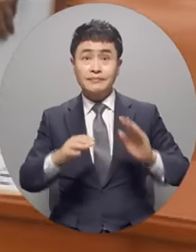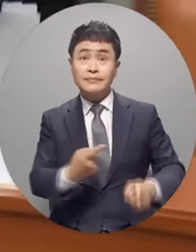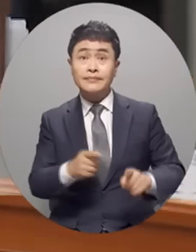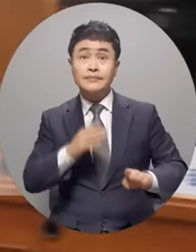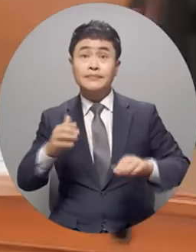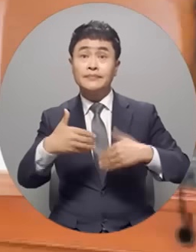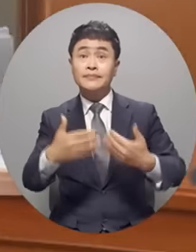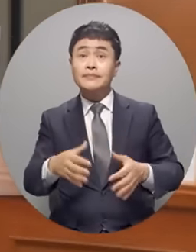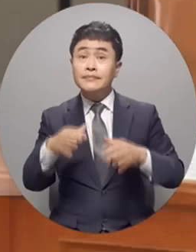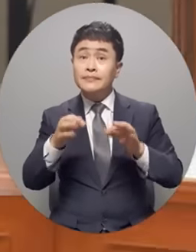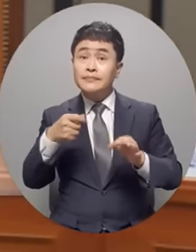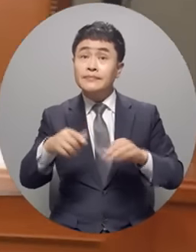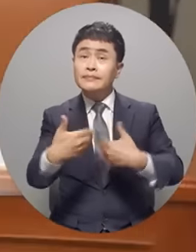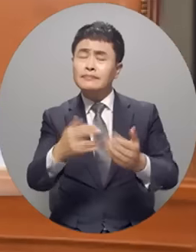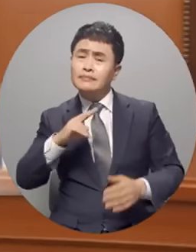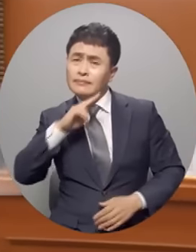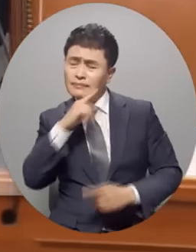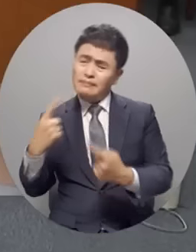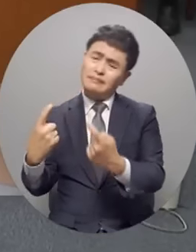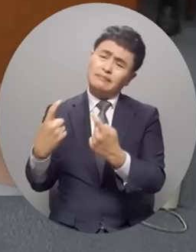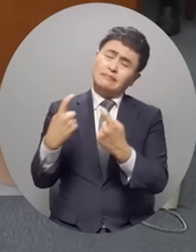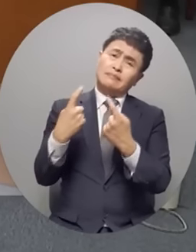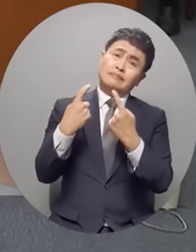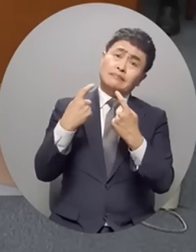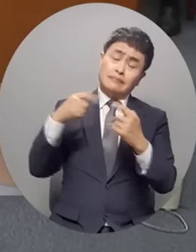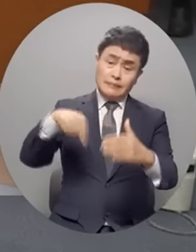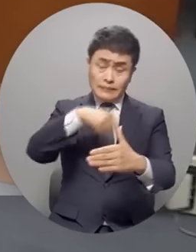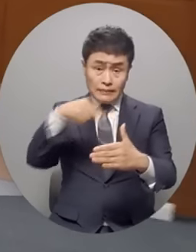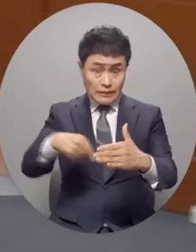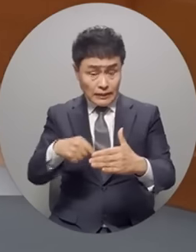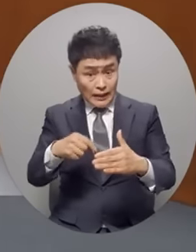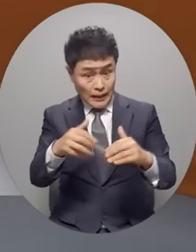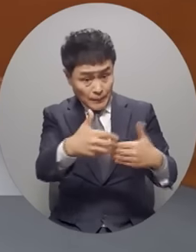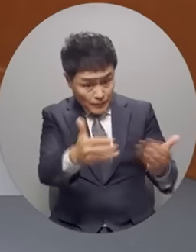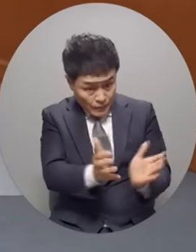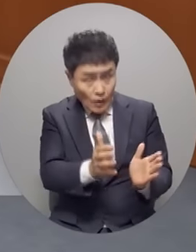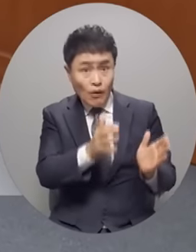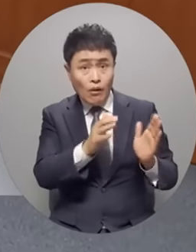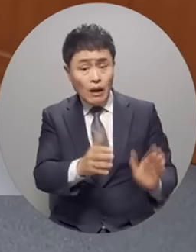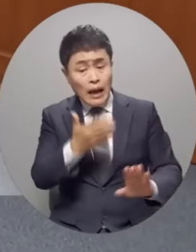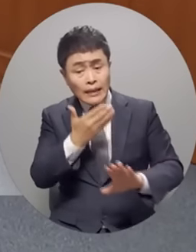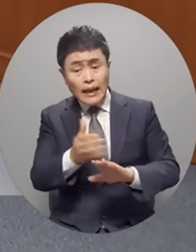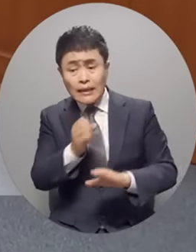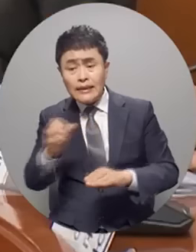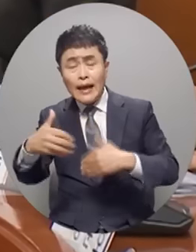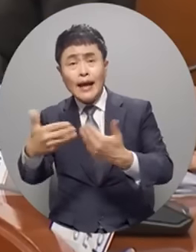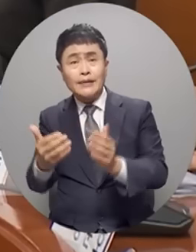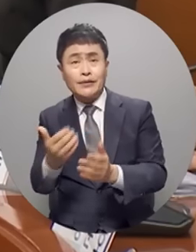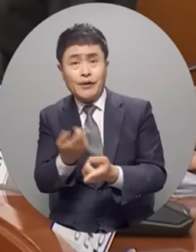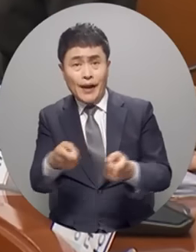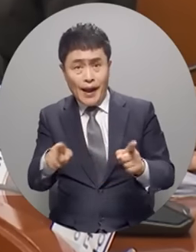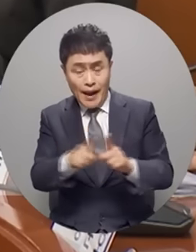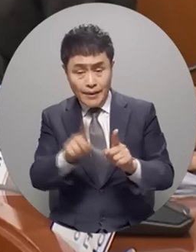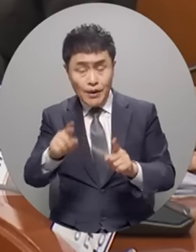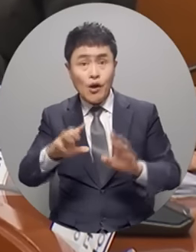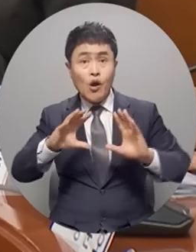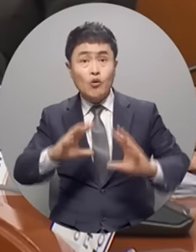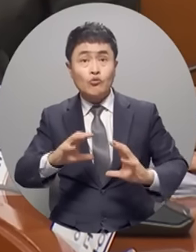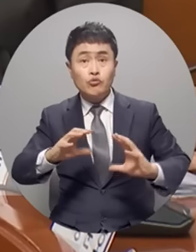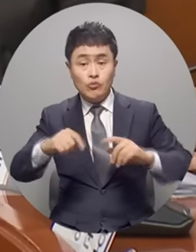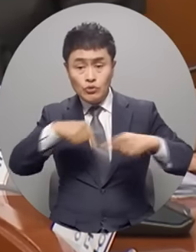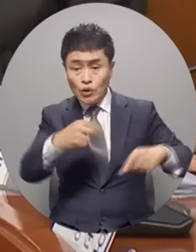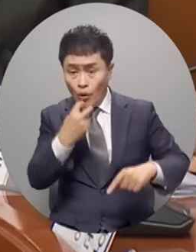더불어민주당이 김건희 여사 의혹을 파헤칠 당내 태스크포스를 꾸리고 다른 야당들과 함께 다음 달